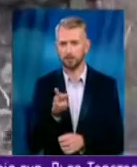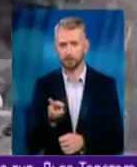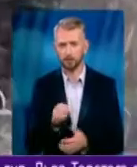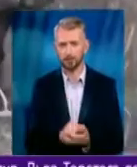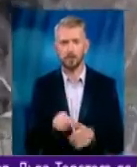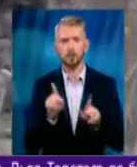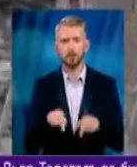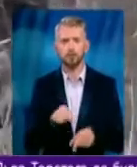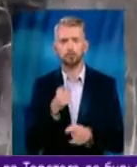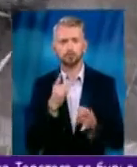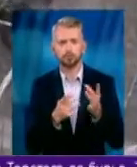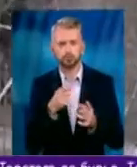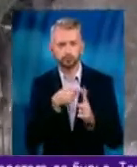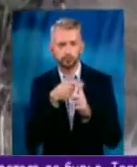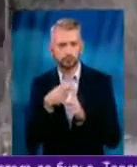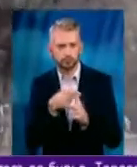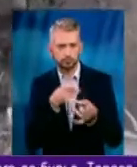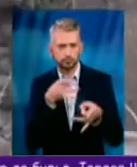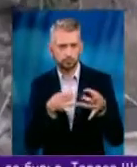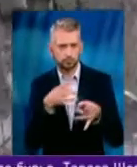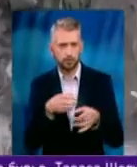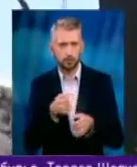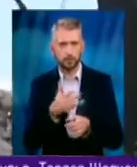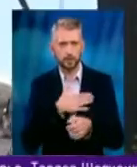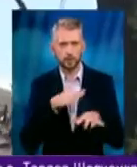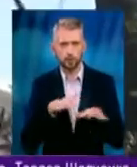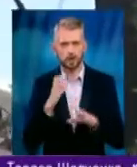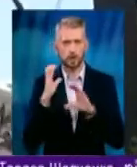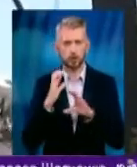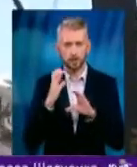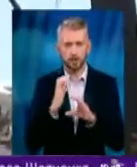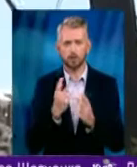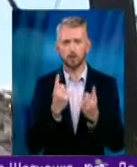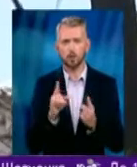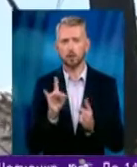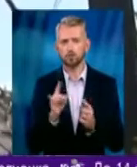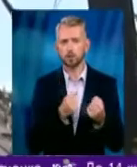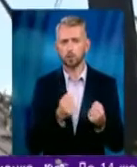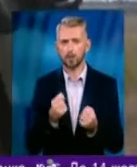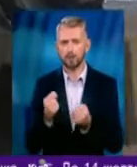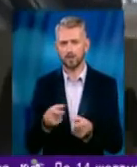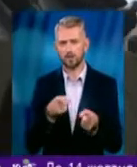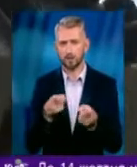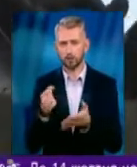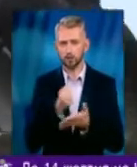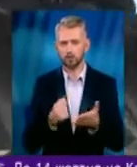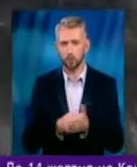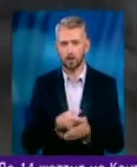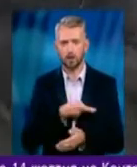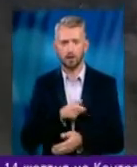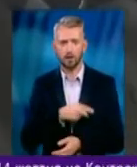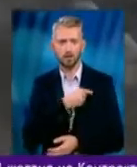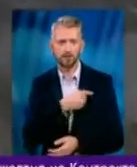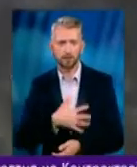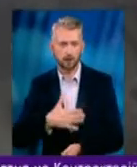мм. Також ворог відкривав прицільний вогонь по низці наших позицій з гранатометів, великокаліберних кулеметів та стрілецької зброї. А